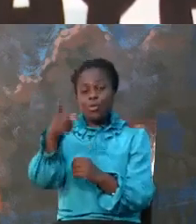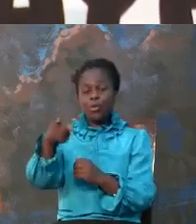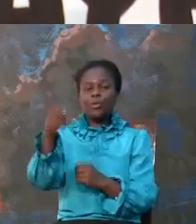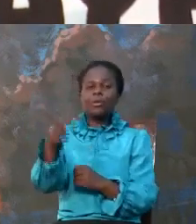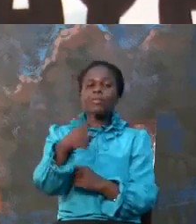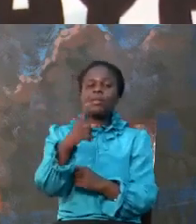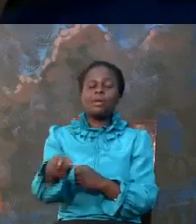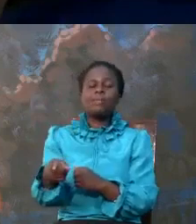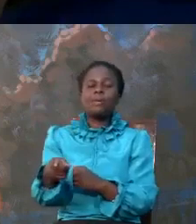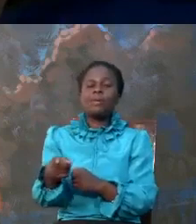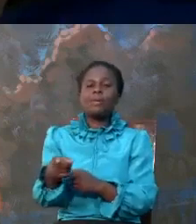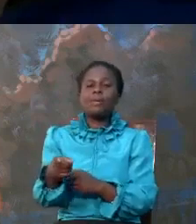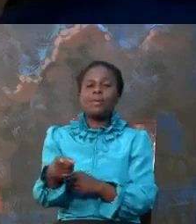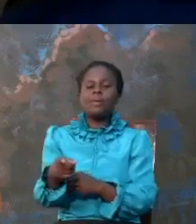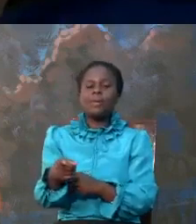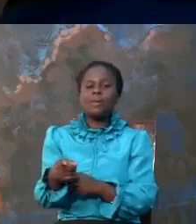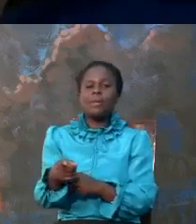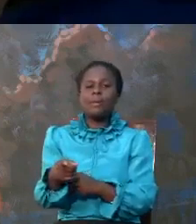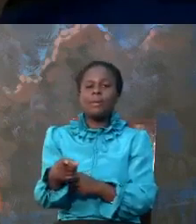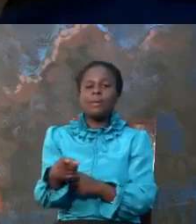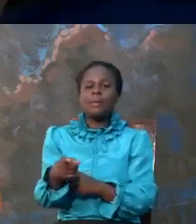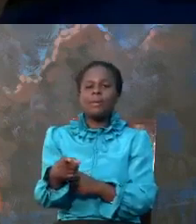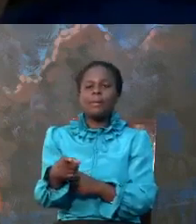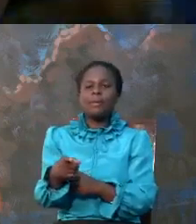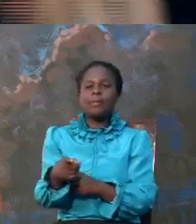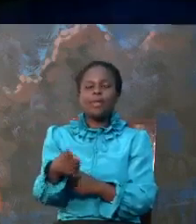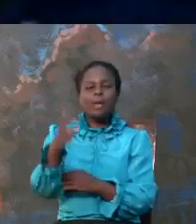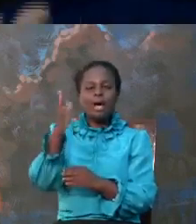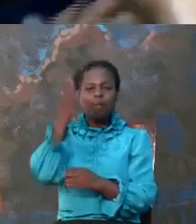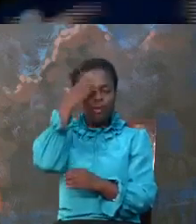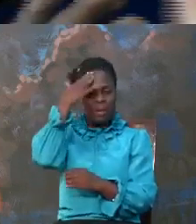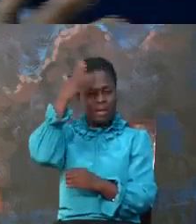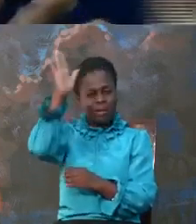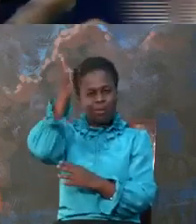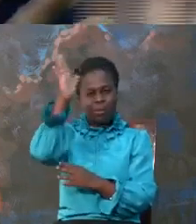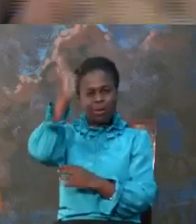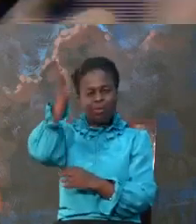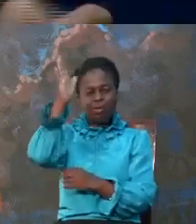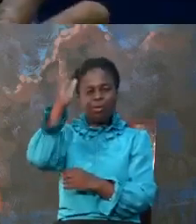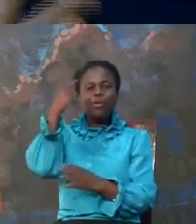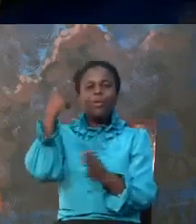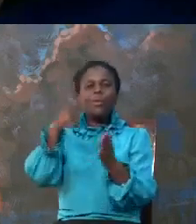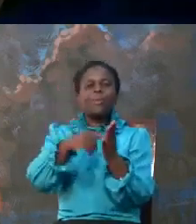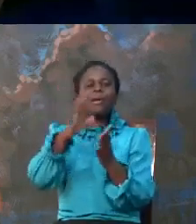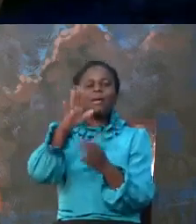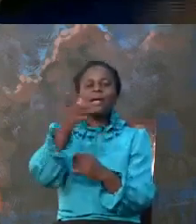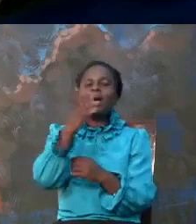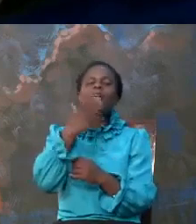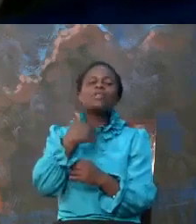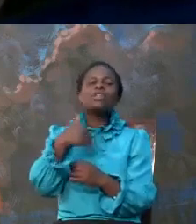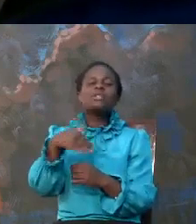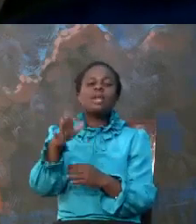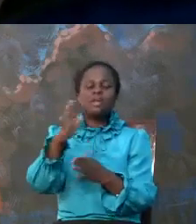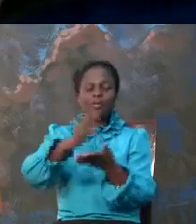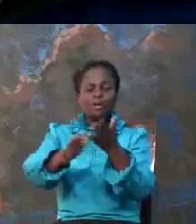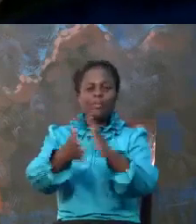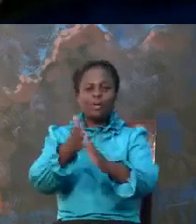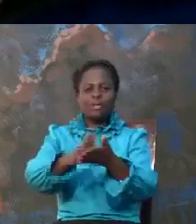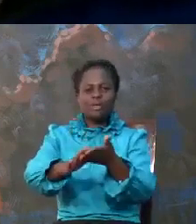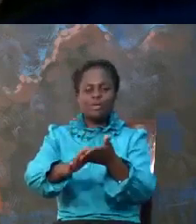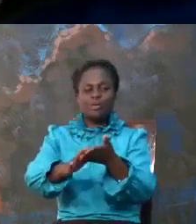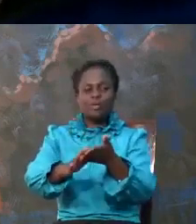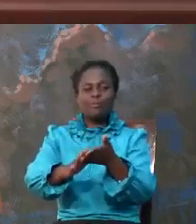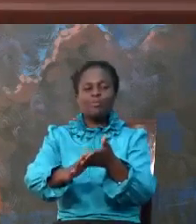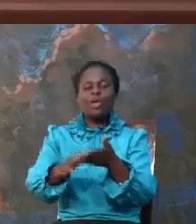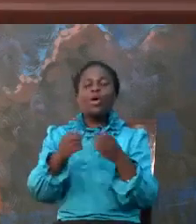mdhambi. Kama umenielewa, punga mkono pale ulipo. Maana yake tunamhitaji mpatanishi. Haleluya.